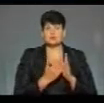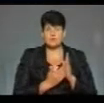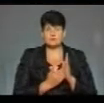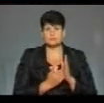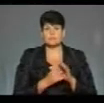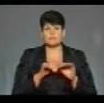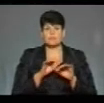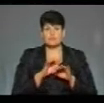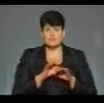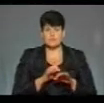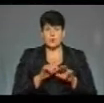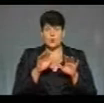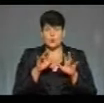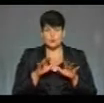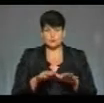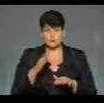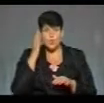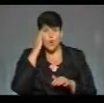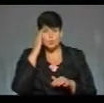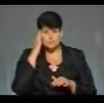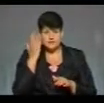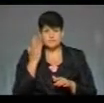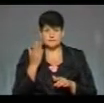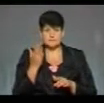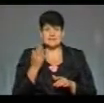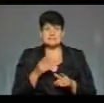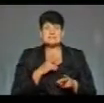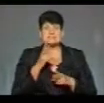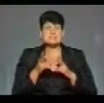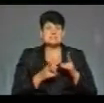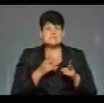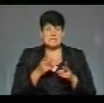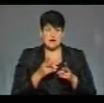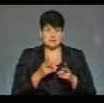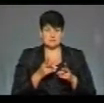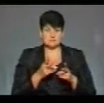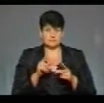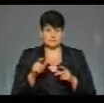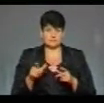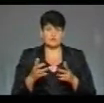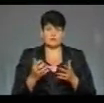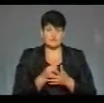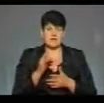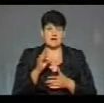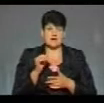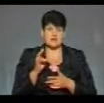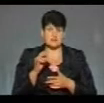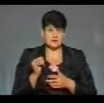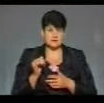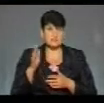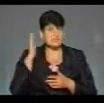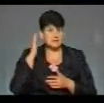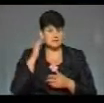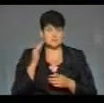проведена комп'ютерна томографія головного голови, відповідно скар пацієнтки. Ми виявили рану забійну на тіменній